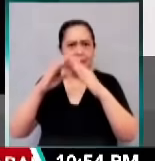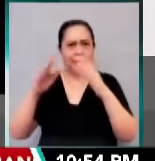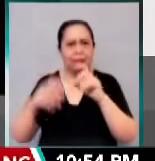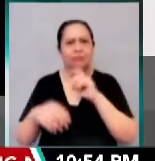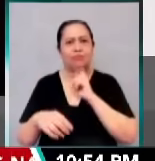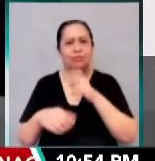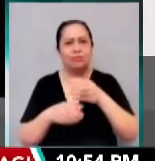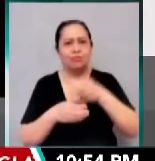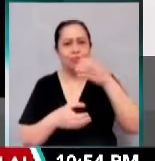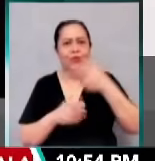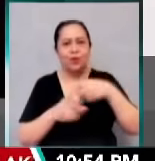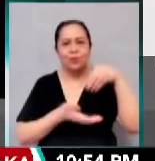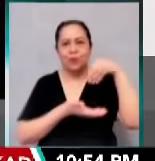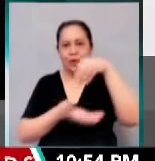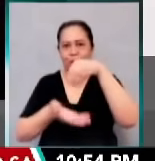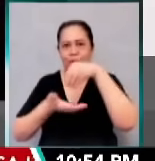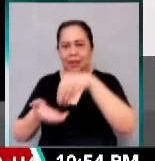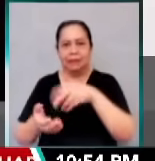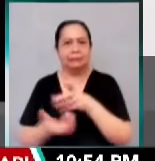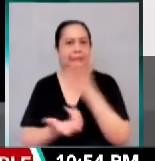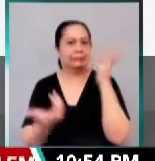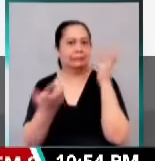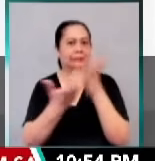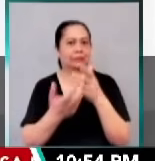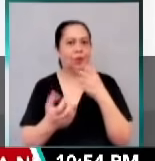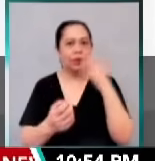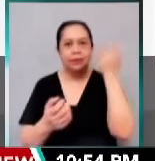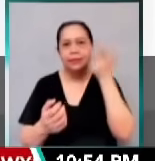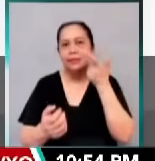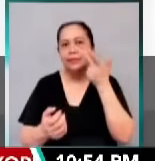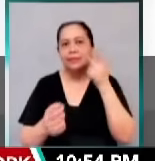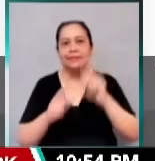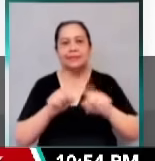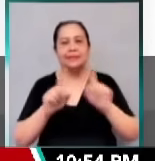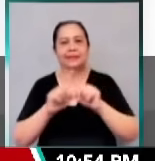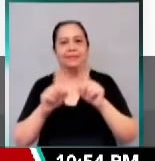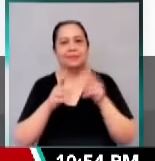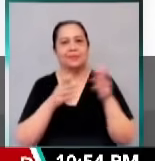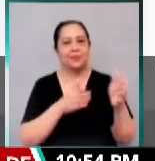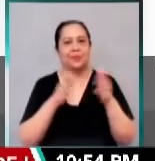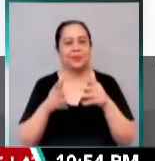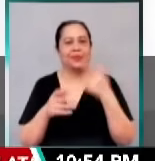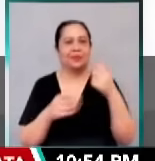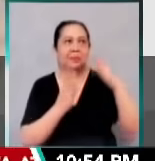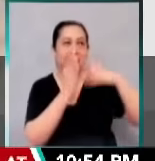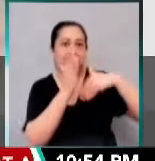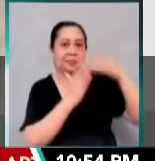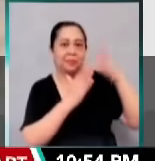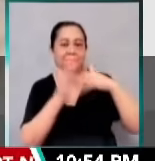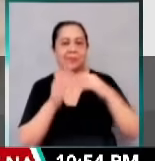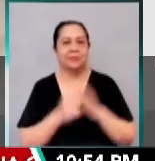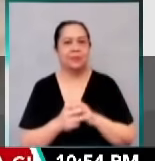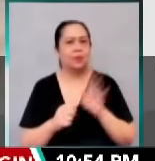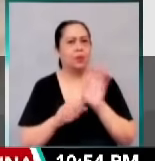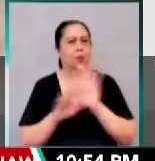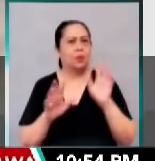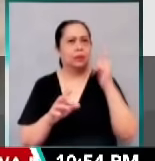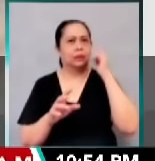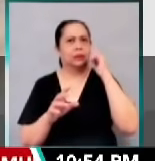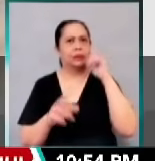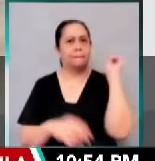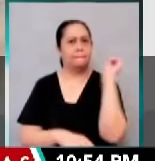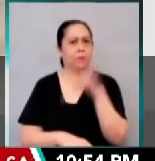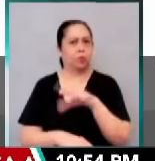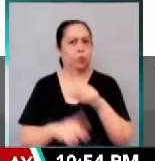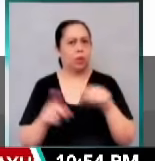ayuda. Sakto namang gusto niyang mag-explore ng iba pang medium bukod sa painting. Hindi raw dapat na ituring na basura ang mga gamit